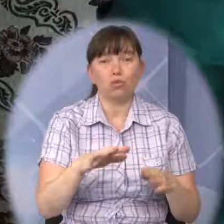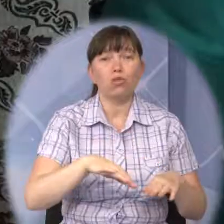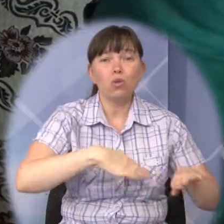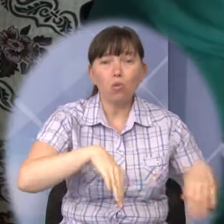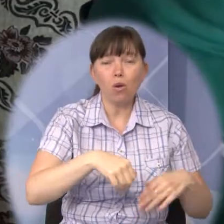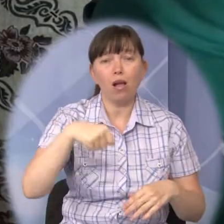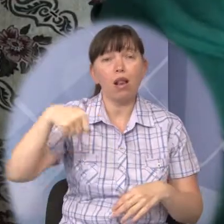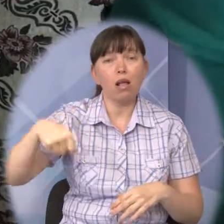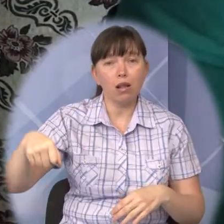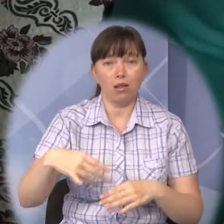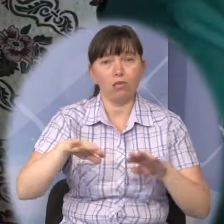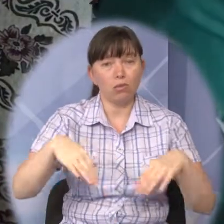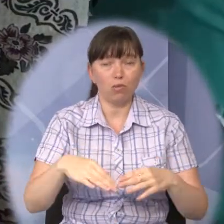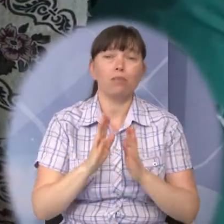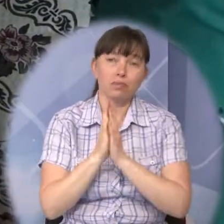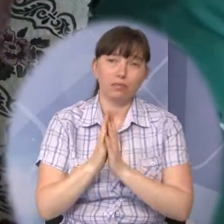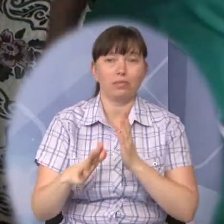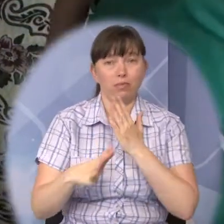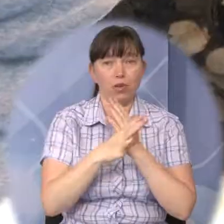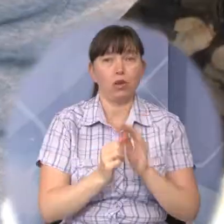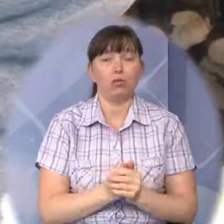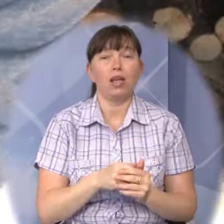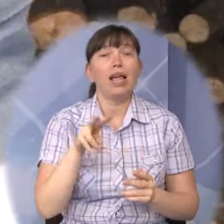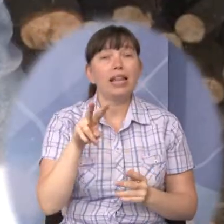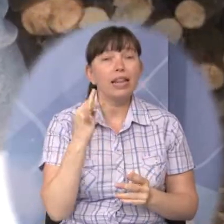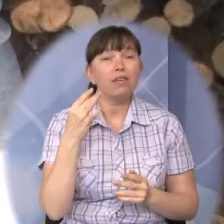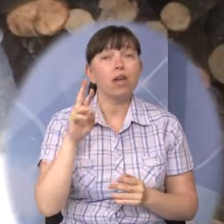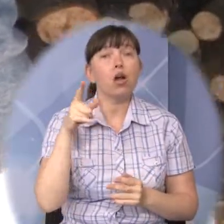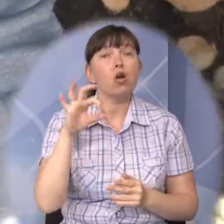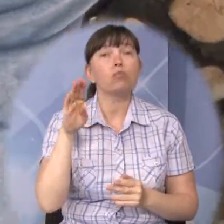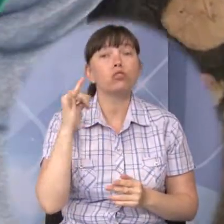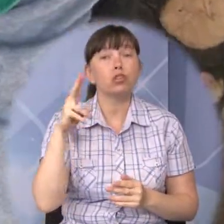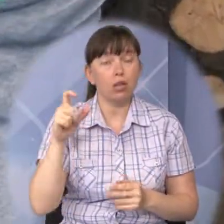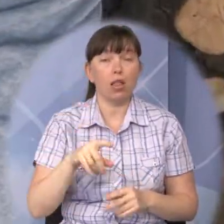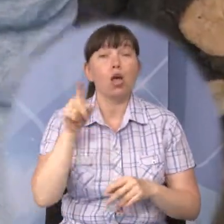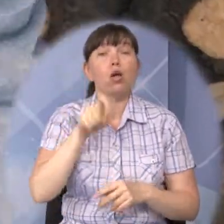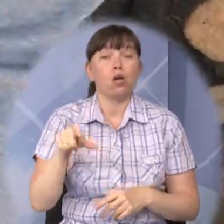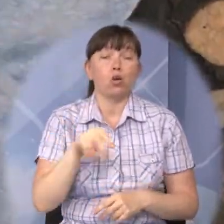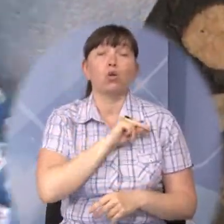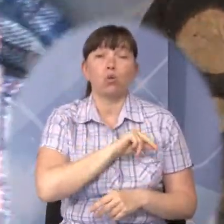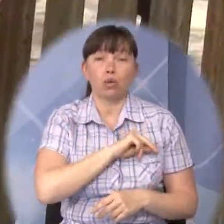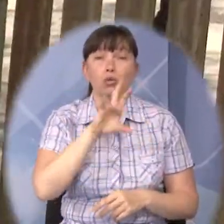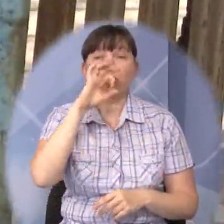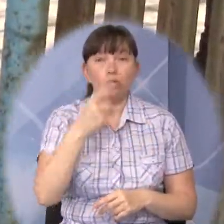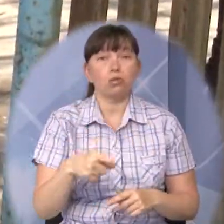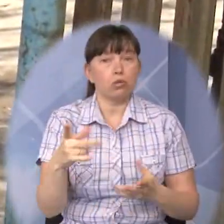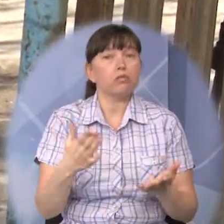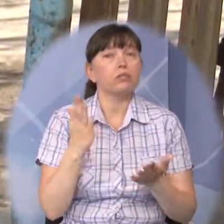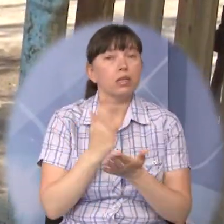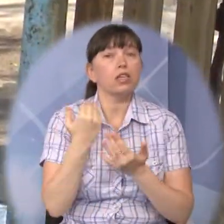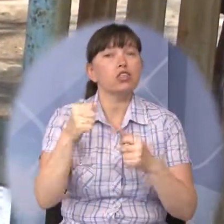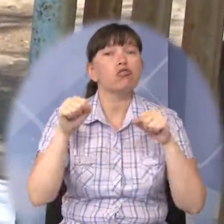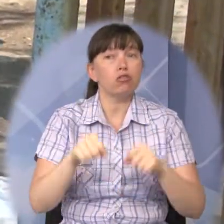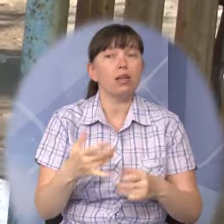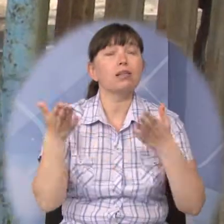Geanta e goală. Gălețele-s goale. Bravo. Și poftim. Pentru Livia Gobjilă, să fie lucrător social, Asociația Casmed reprezintă